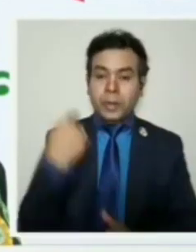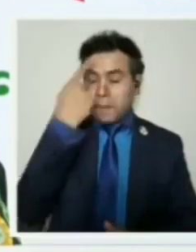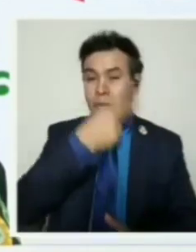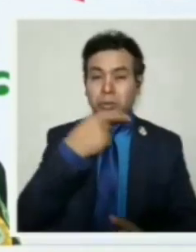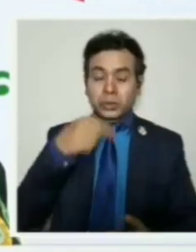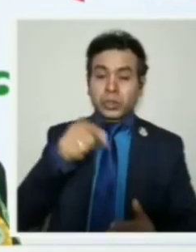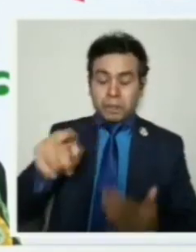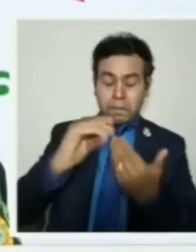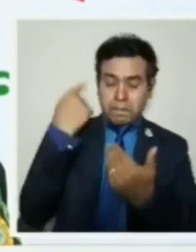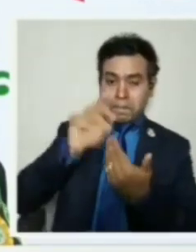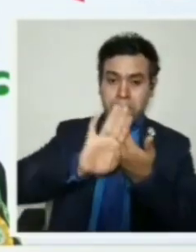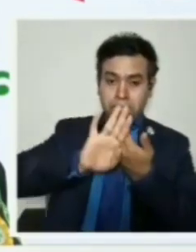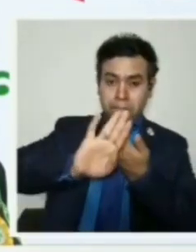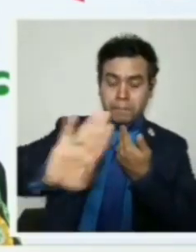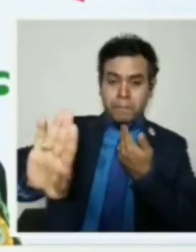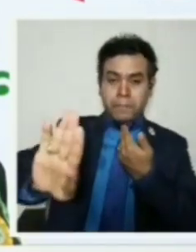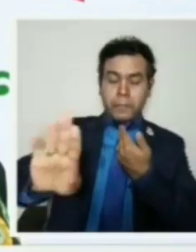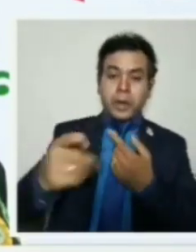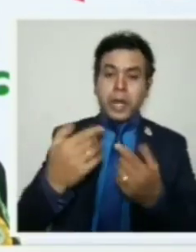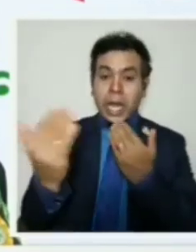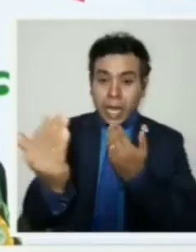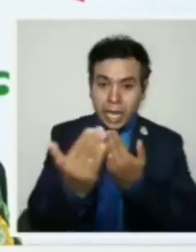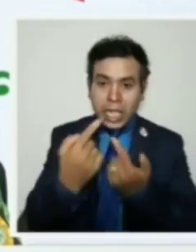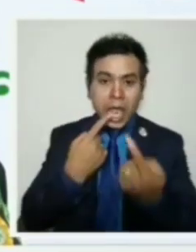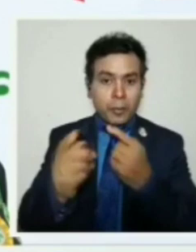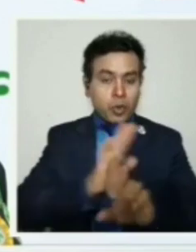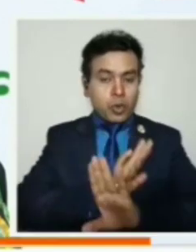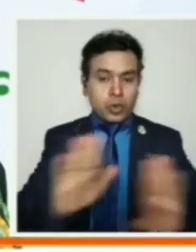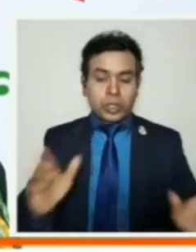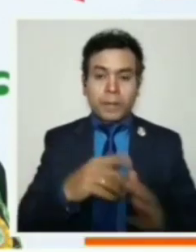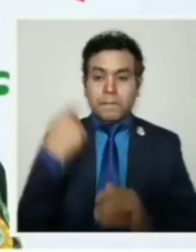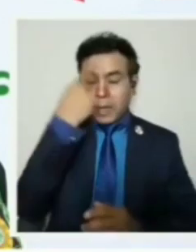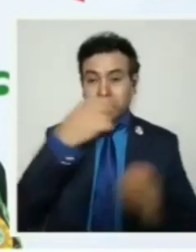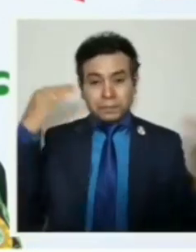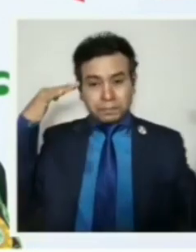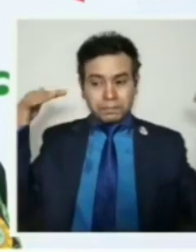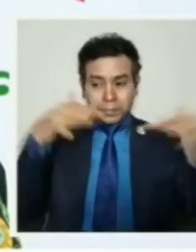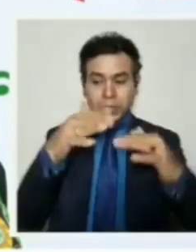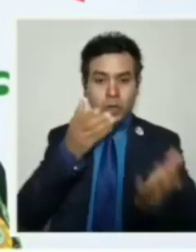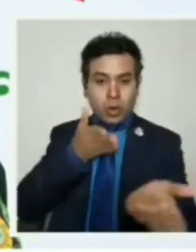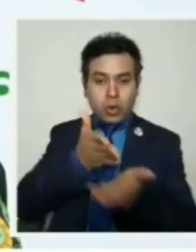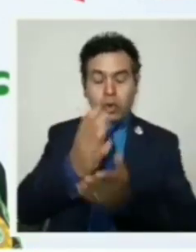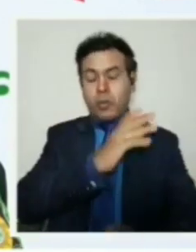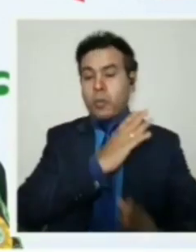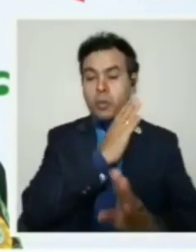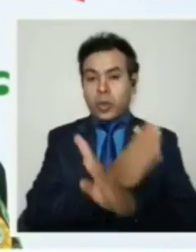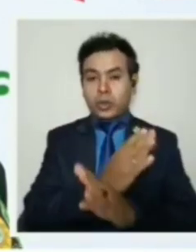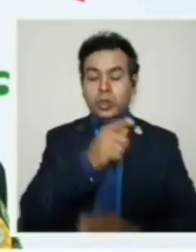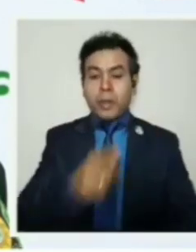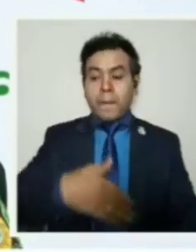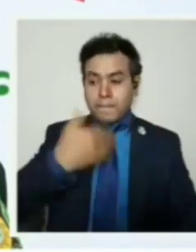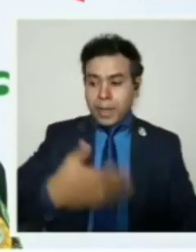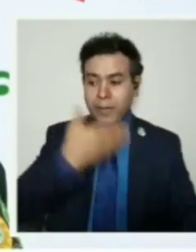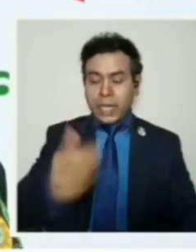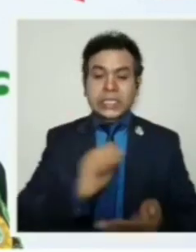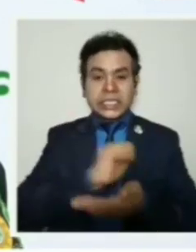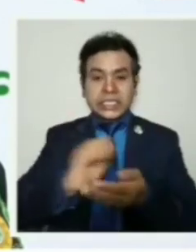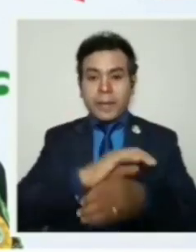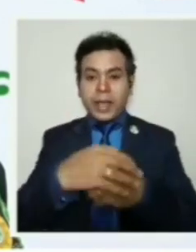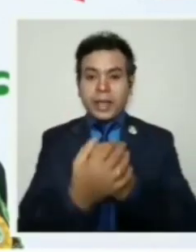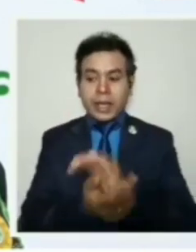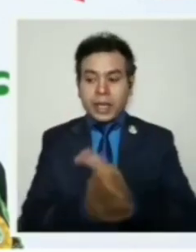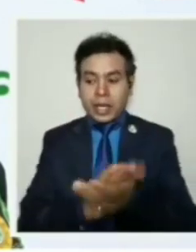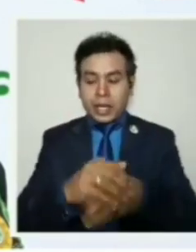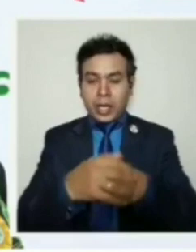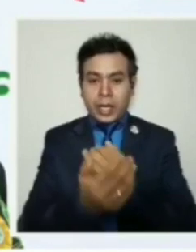সুরক্ষা আপনার হাতে, নিজেকে সুরক্ষিত রাখুন, মাস্ক পরুন, সামাজিক দূরত্ব বজায় রাখুন,